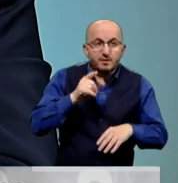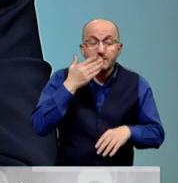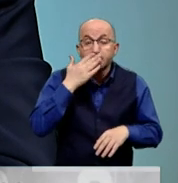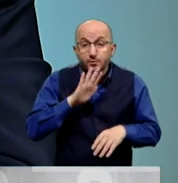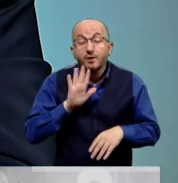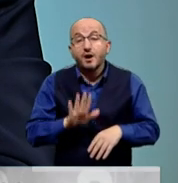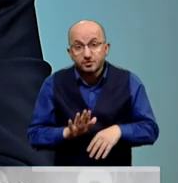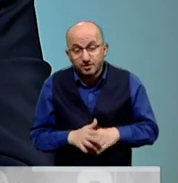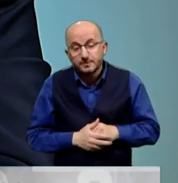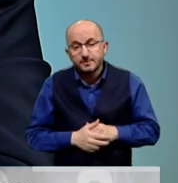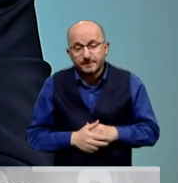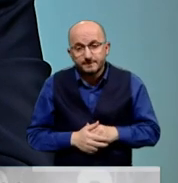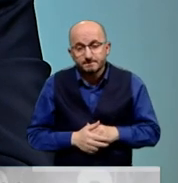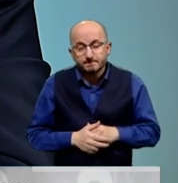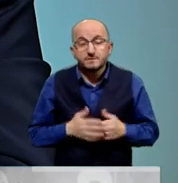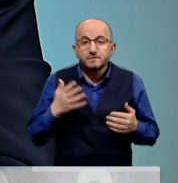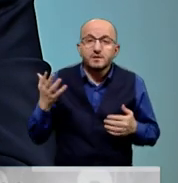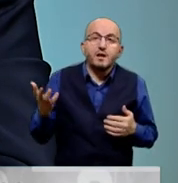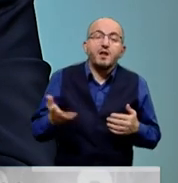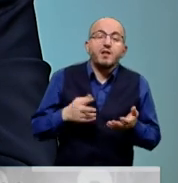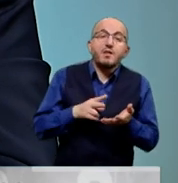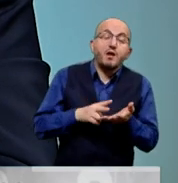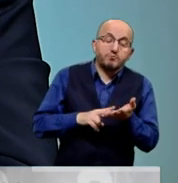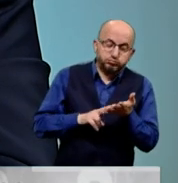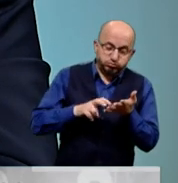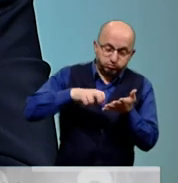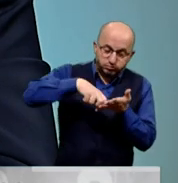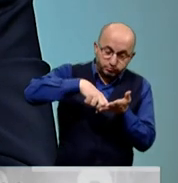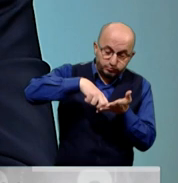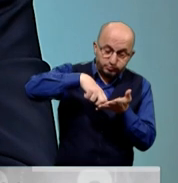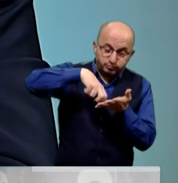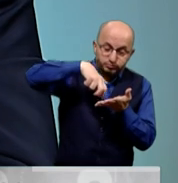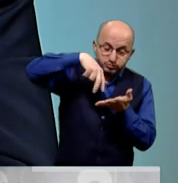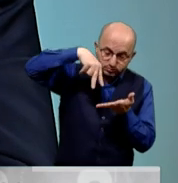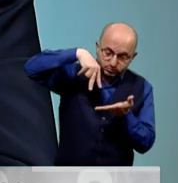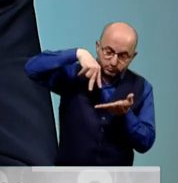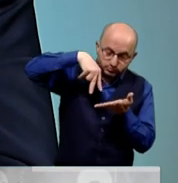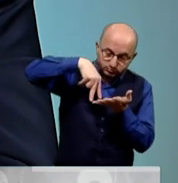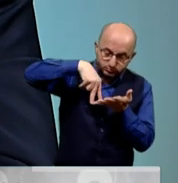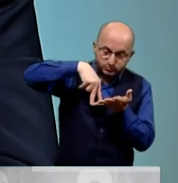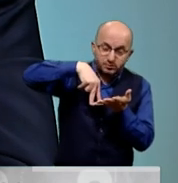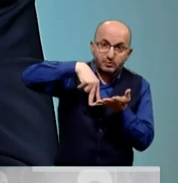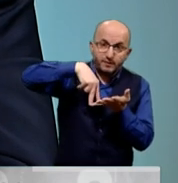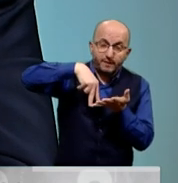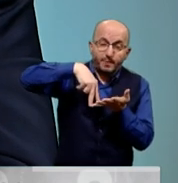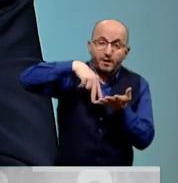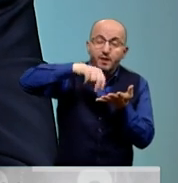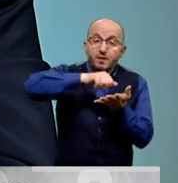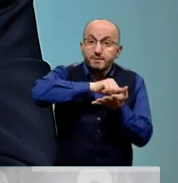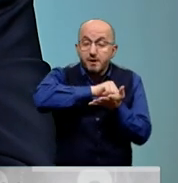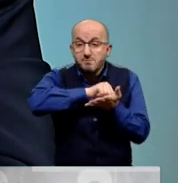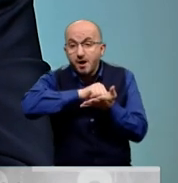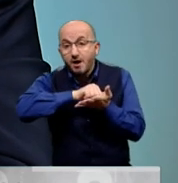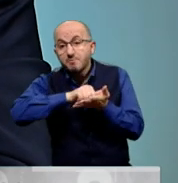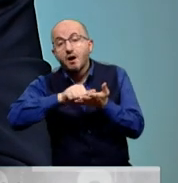ancak şayet ayağa kalkmış ise o zaman yani tamamen ayağa